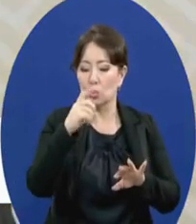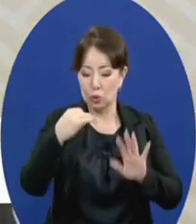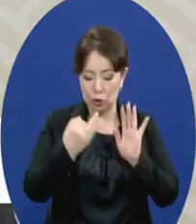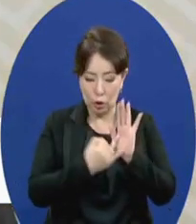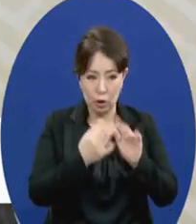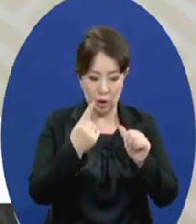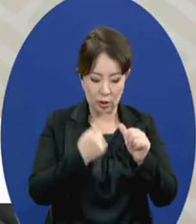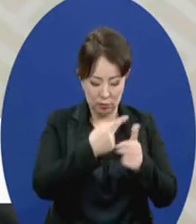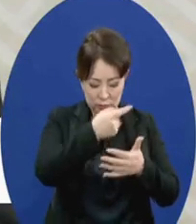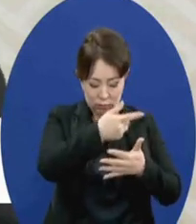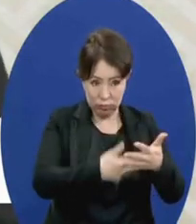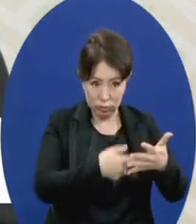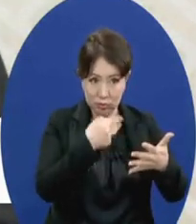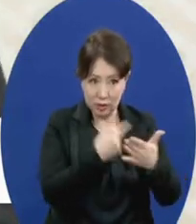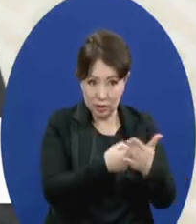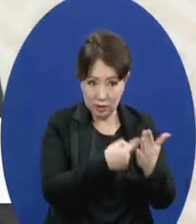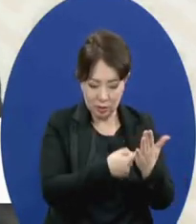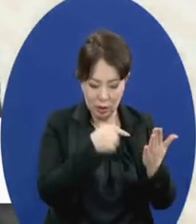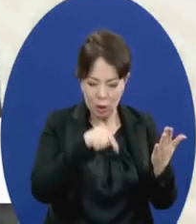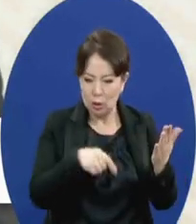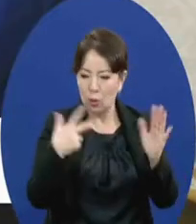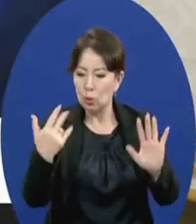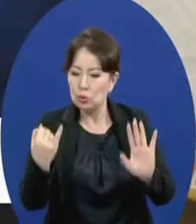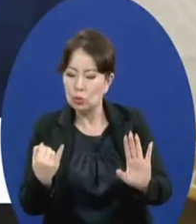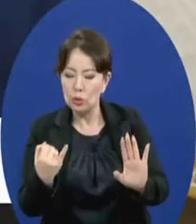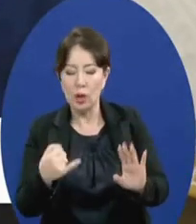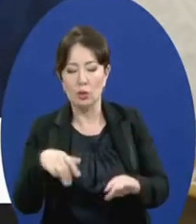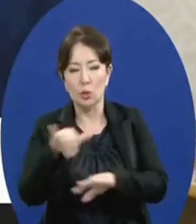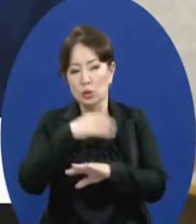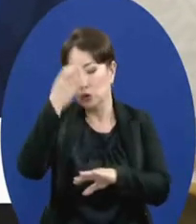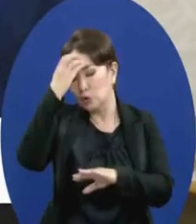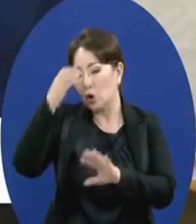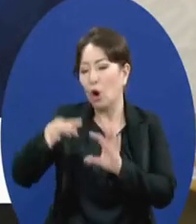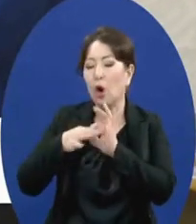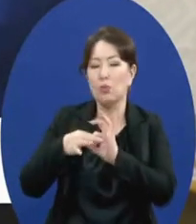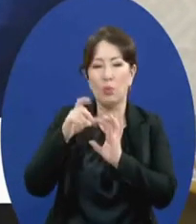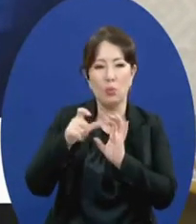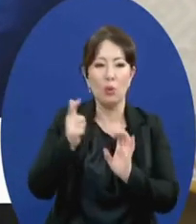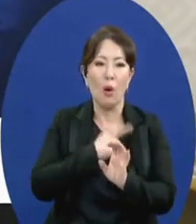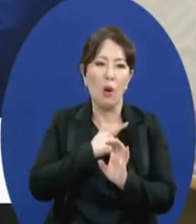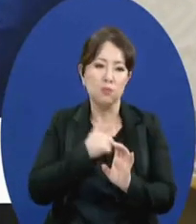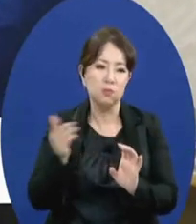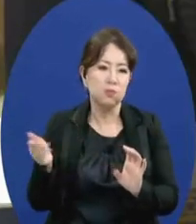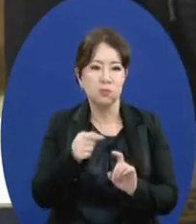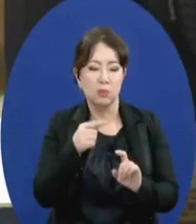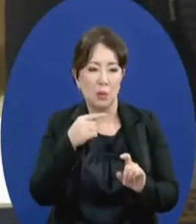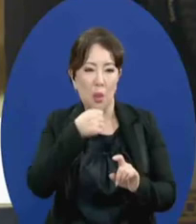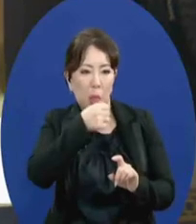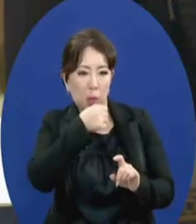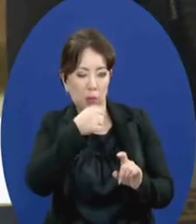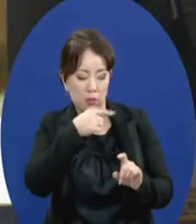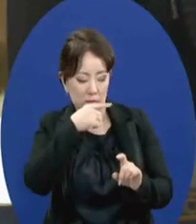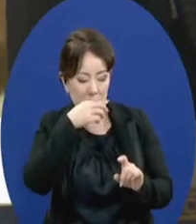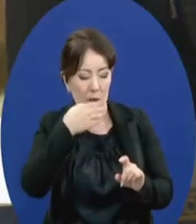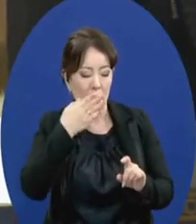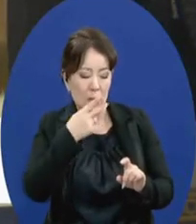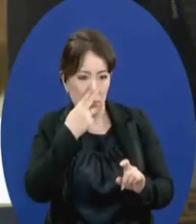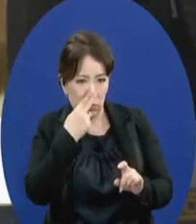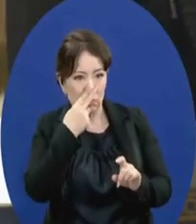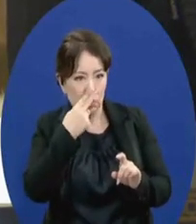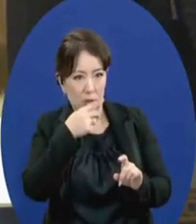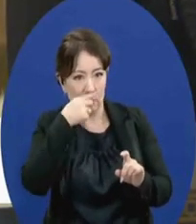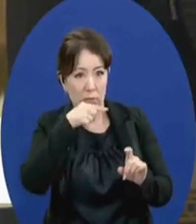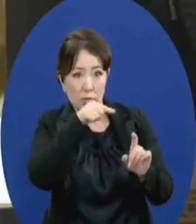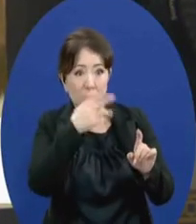бүртгэгдсэнээс 36 нь улс төрд нөлөө үхий этгээдийн гомдлоор хэвлэл мэдээллийн хэрэгсэл толбогдуулан шалгасан хэргийн ангилал